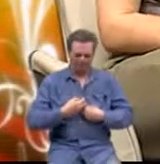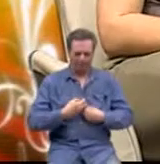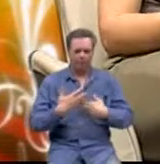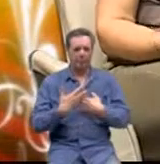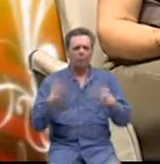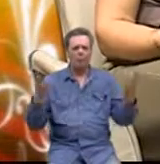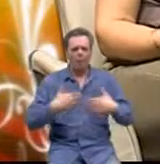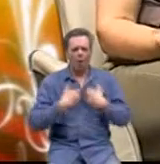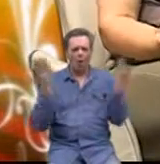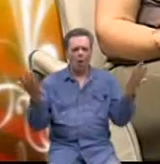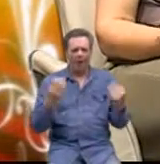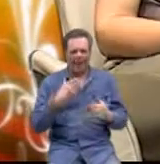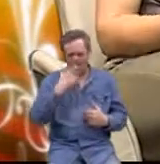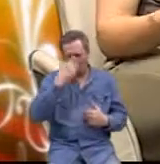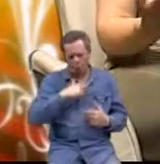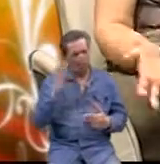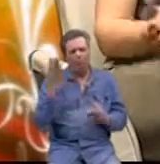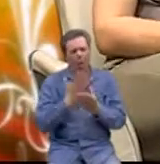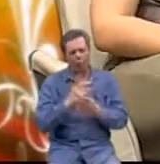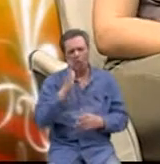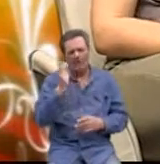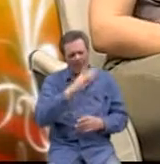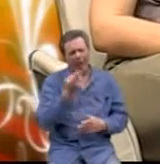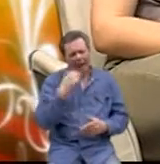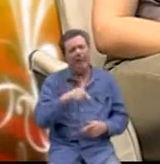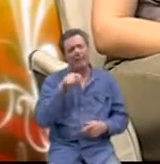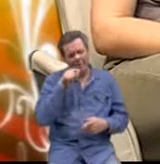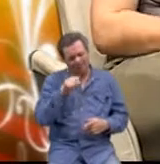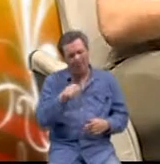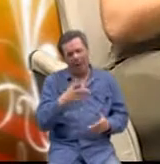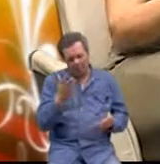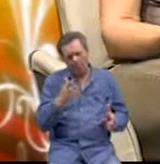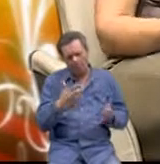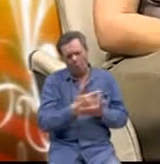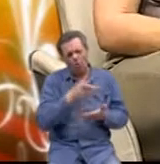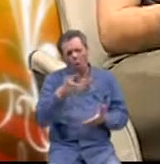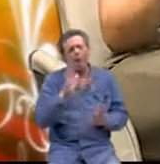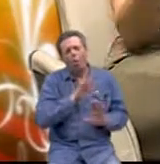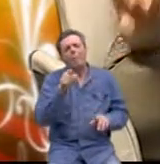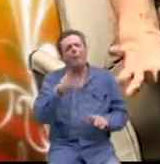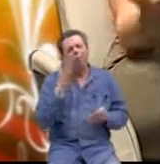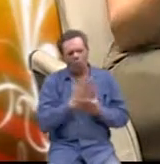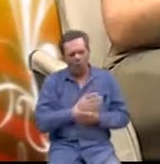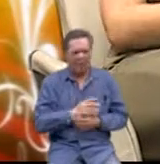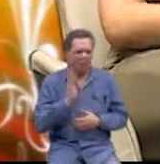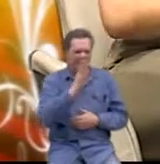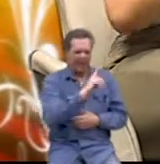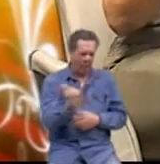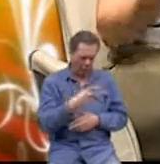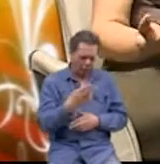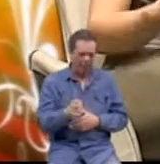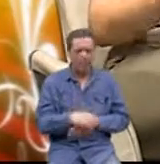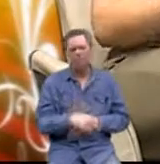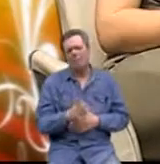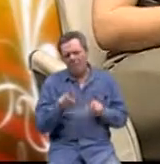način. Ne odgovara naravno svima, ali je tu za korištenje onima kojima odgovara i postoje određene situacijama u kojima ste ih koristili, u